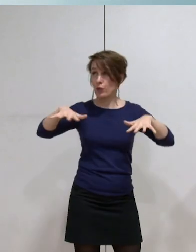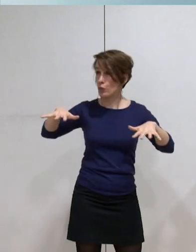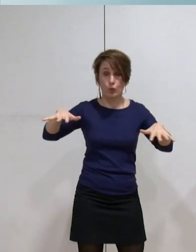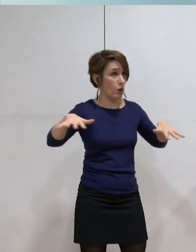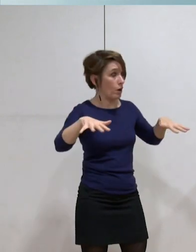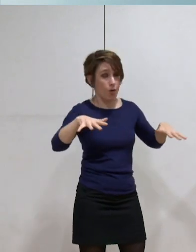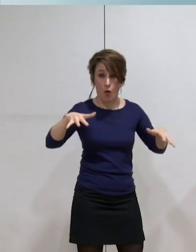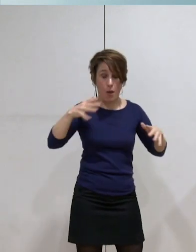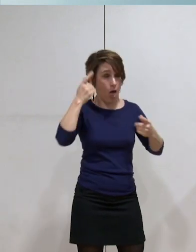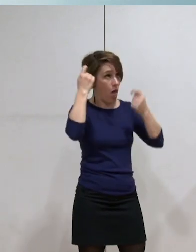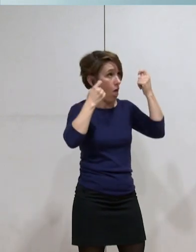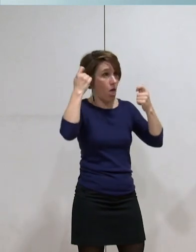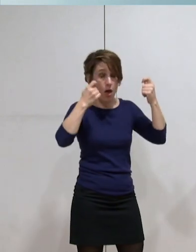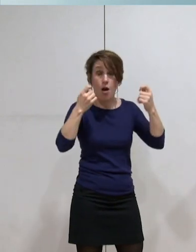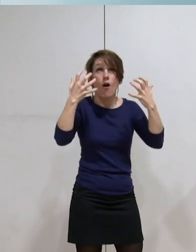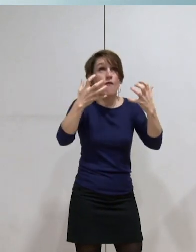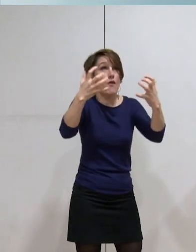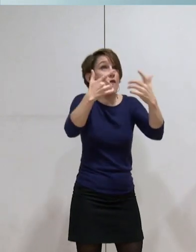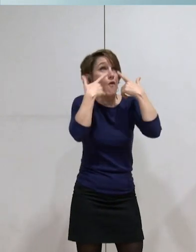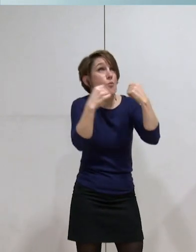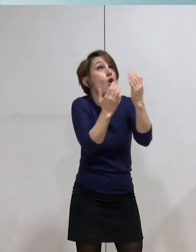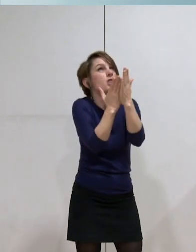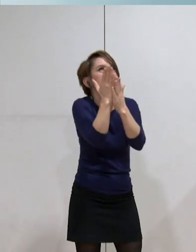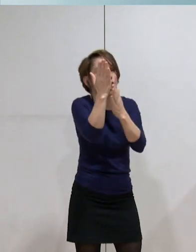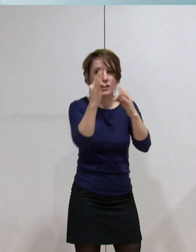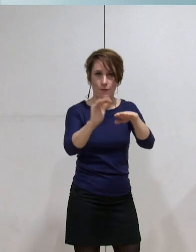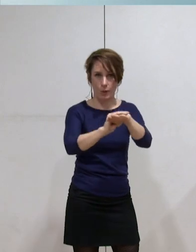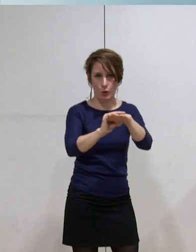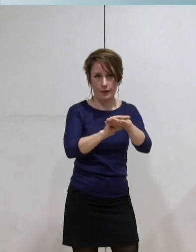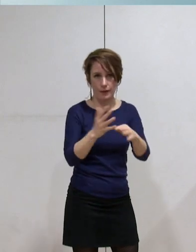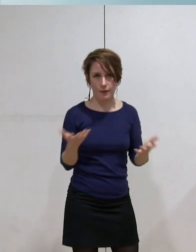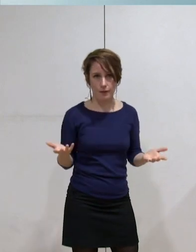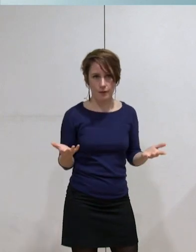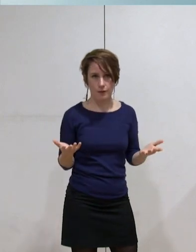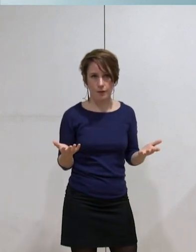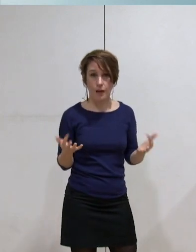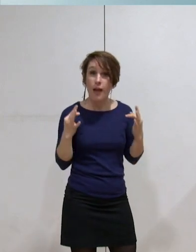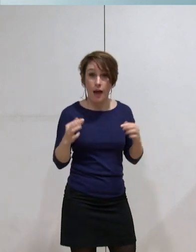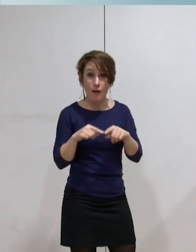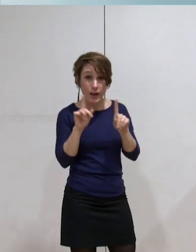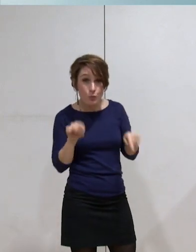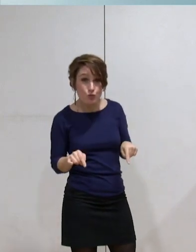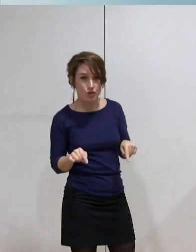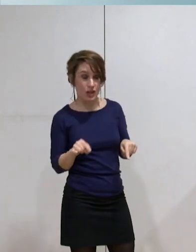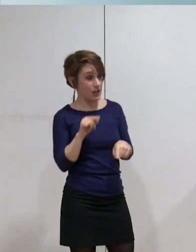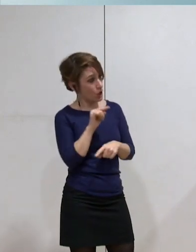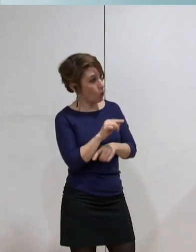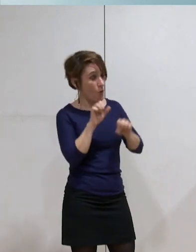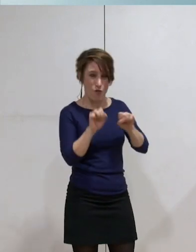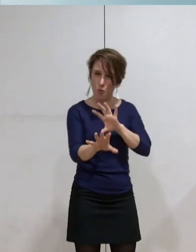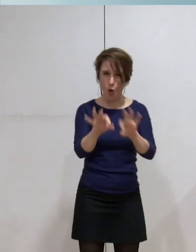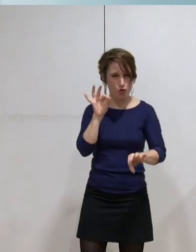demandent du sens du vrai sens à l'action publique avec le budget vous avez l'occasion par un acte politique